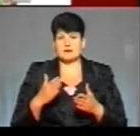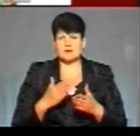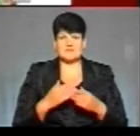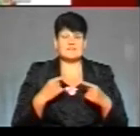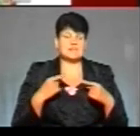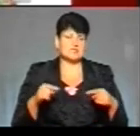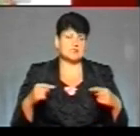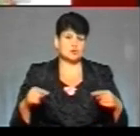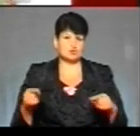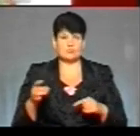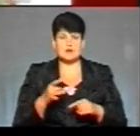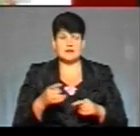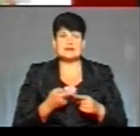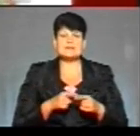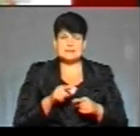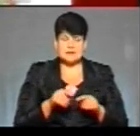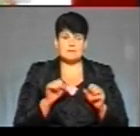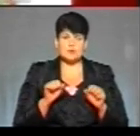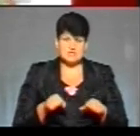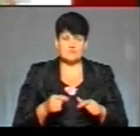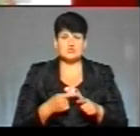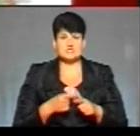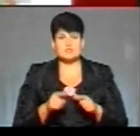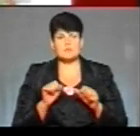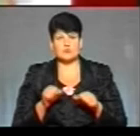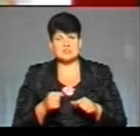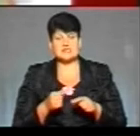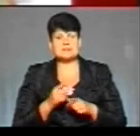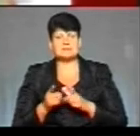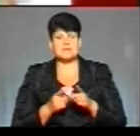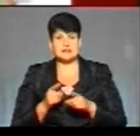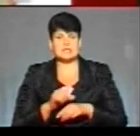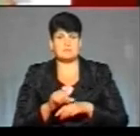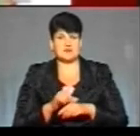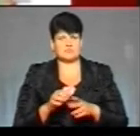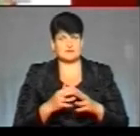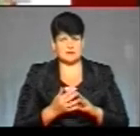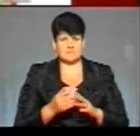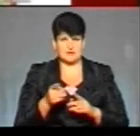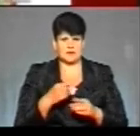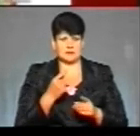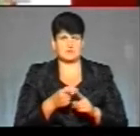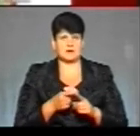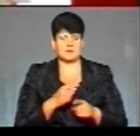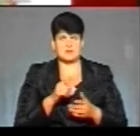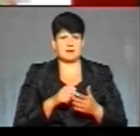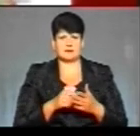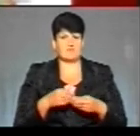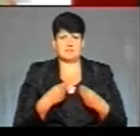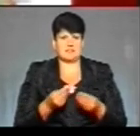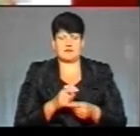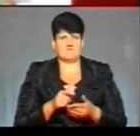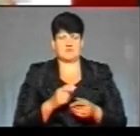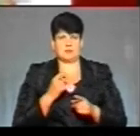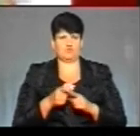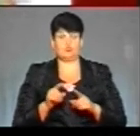іншому районі, чи таке можливо? Чи можливо змінити ще ці межі по селах? Дивіться, ви мені даєте те запитання, на яке я вам не дам відповіді.